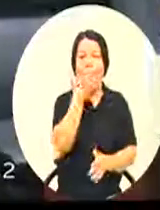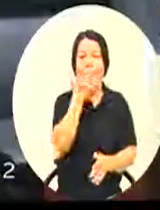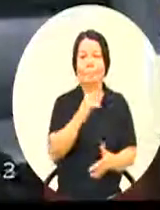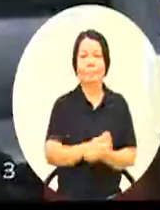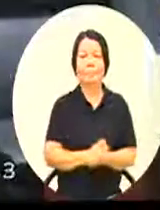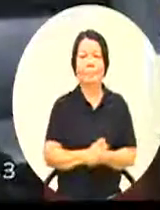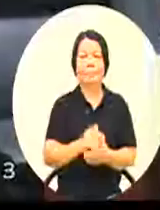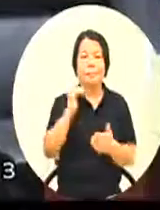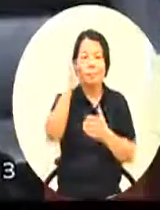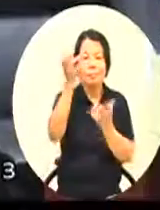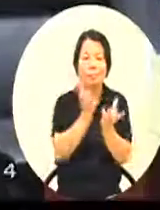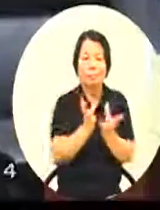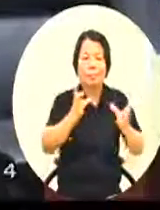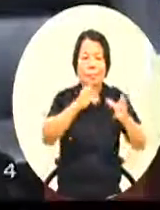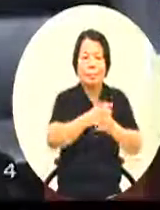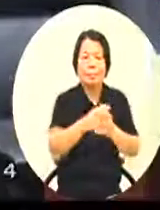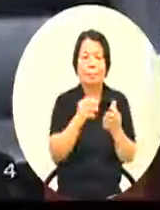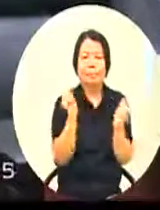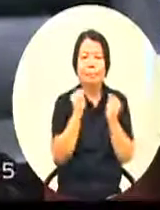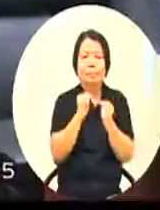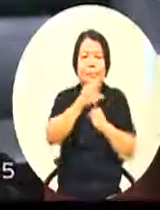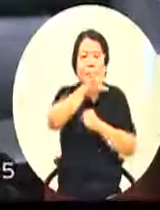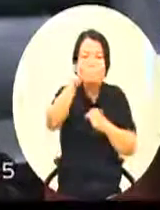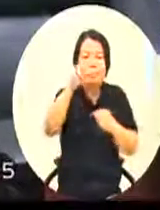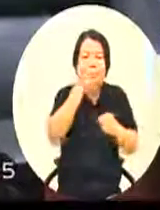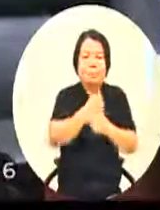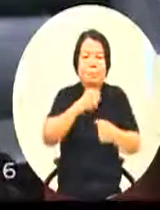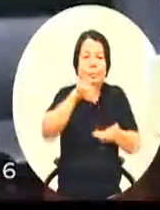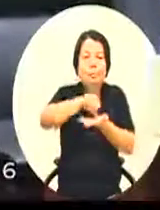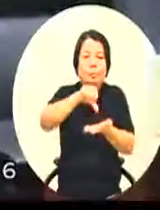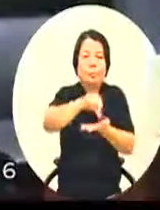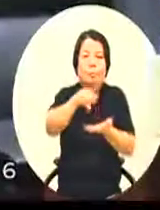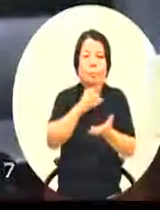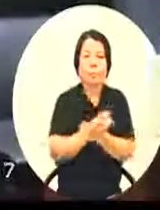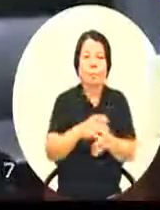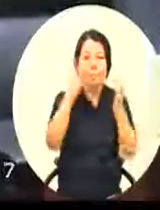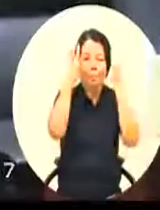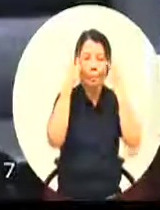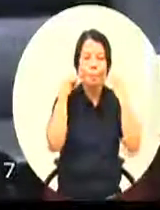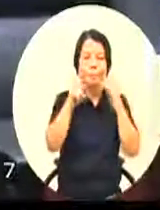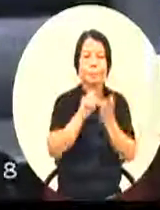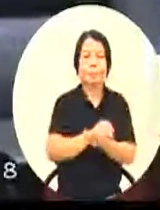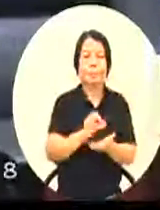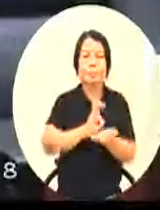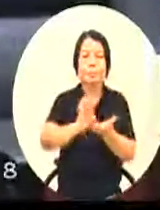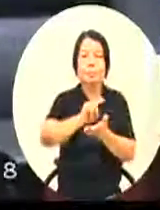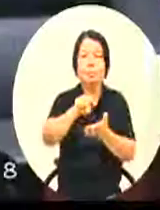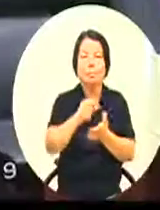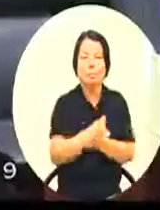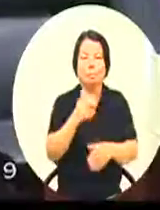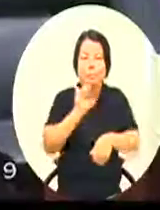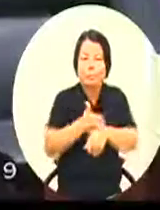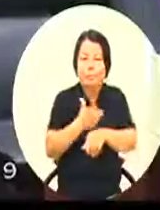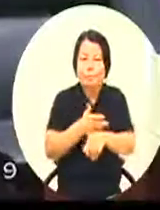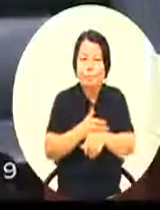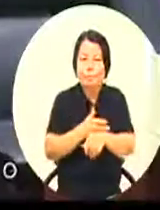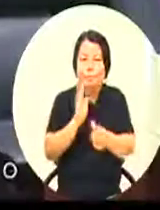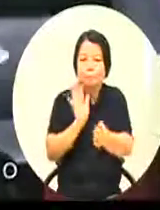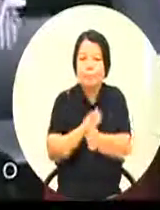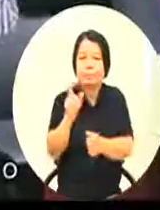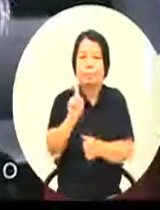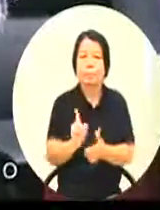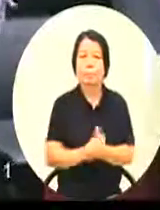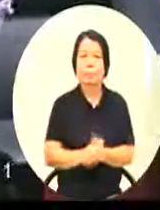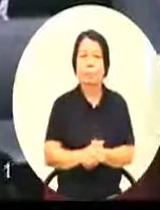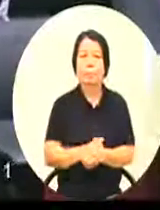丽菜在冬天他种的是对的，他为什么我们在夏天会吃到，他是饮用什么种的技术，所以那